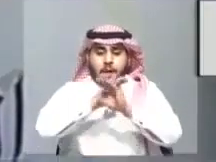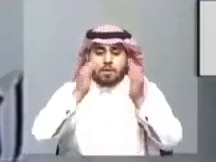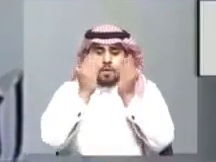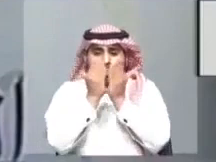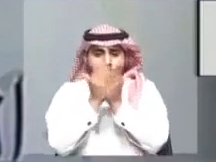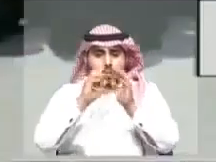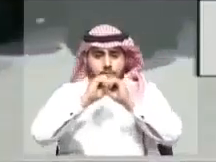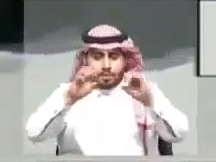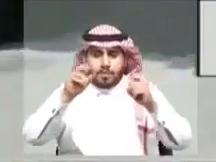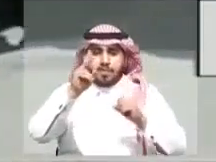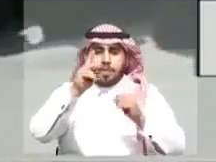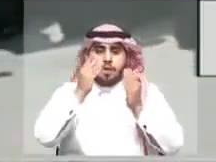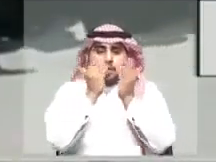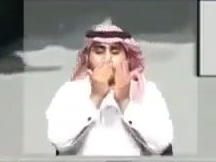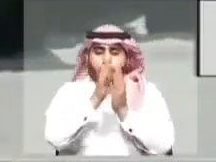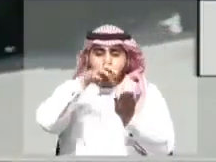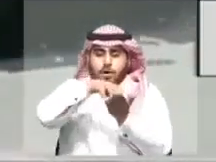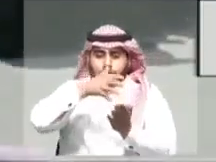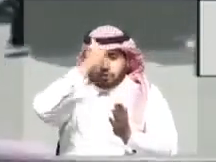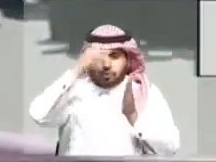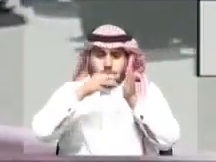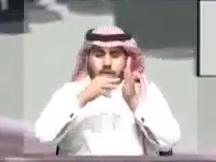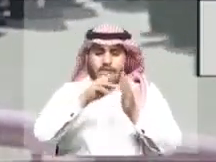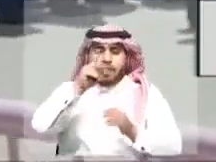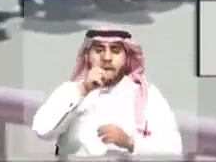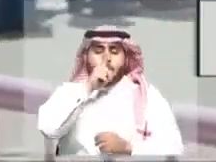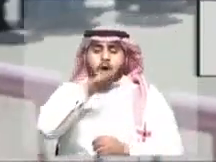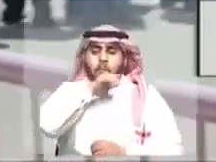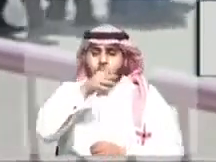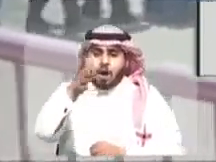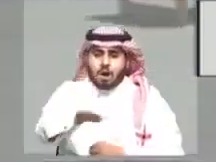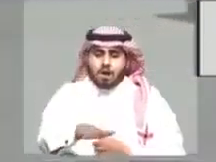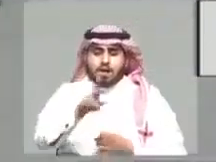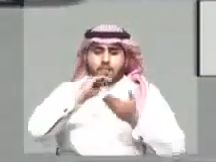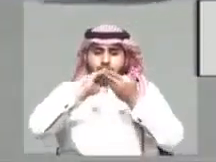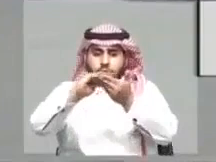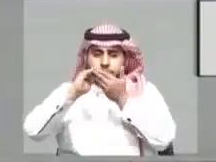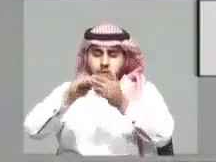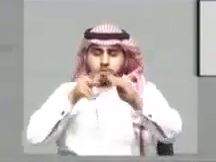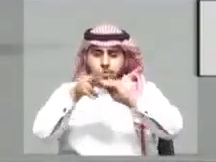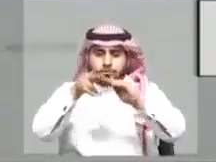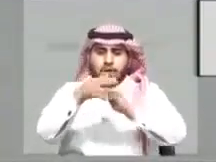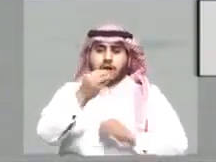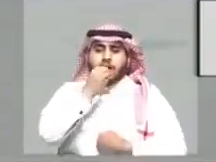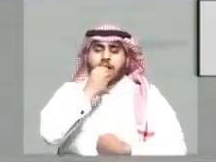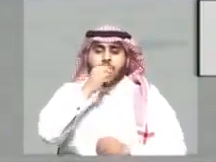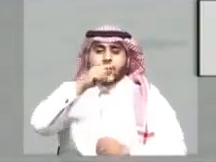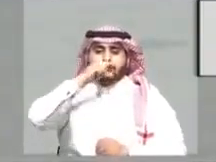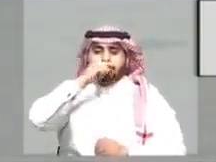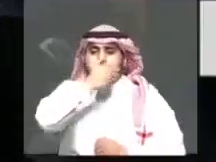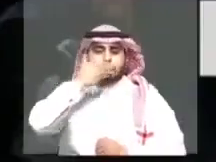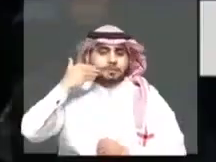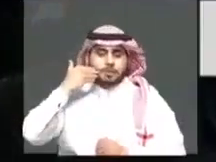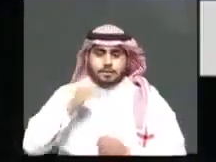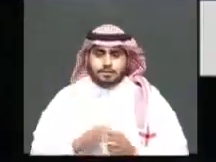الدراسية للطلاب والمدارس السورية وكفالة الأيتام ودعم سبل العيش وتنفيذ مشروع إفطار الصائم في